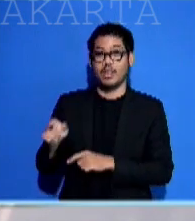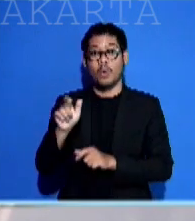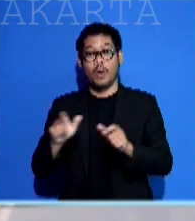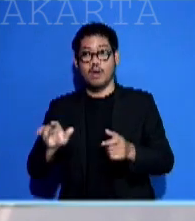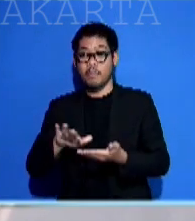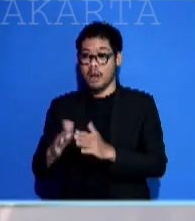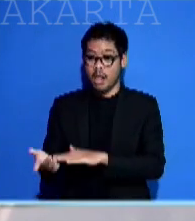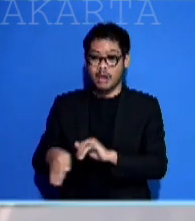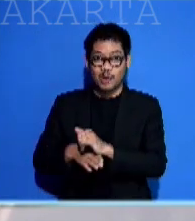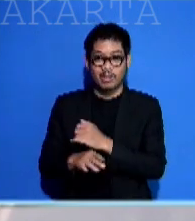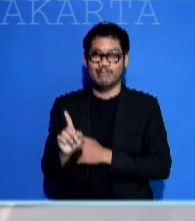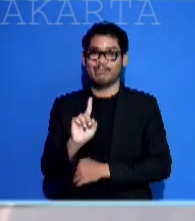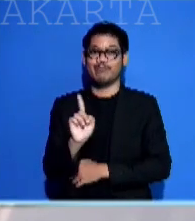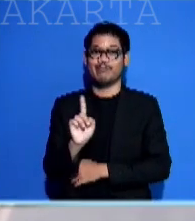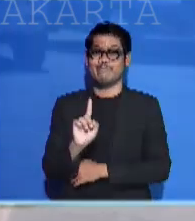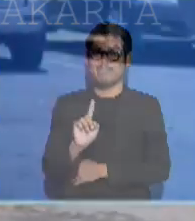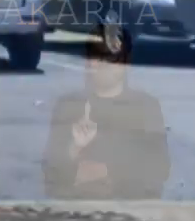atau biasa disebut